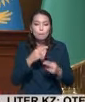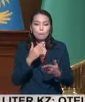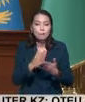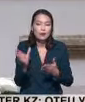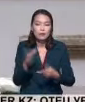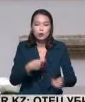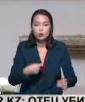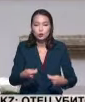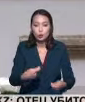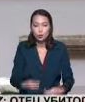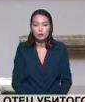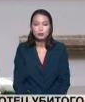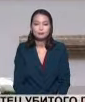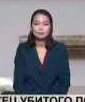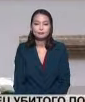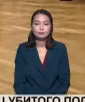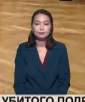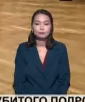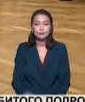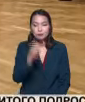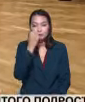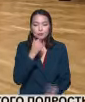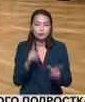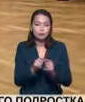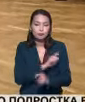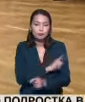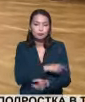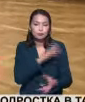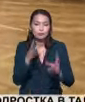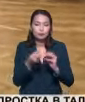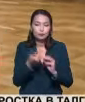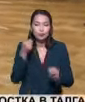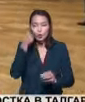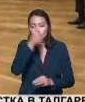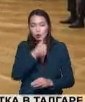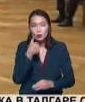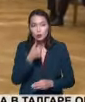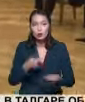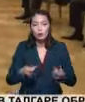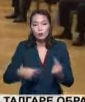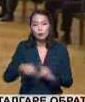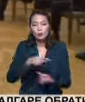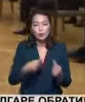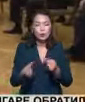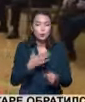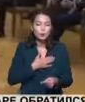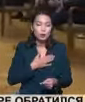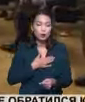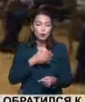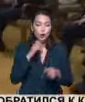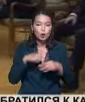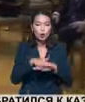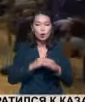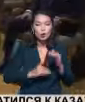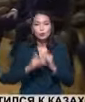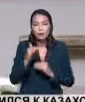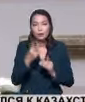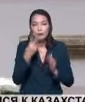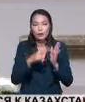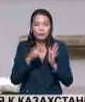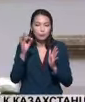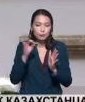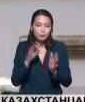торговли. Благодаря совместным усилиям по итогам прошлого года товарооборот между нашими странами вырос на